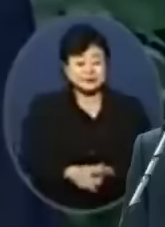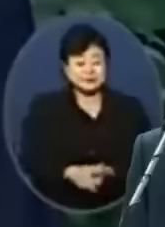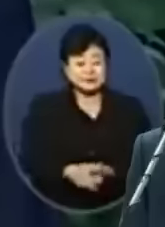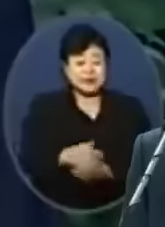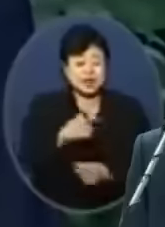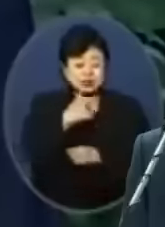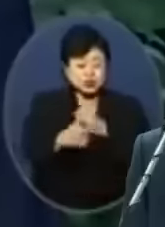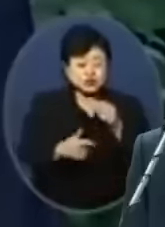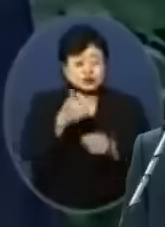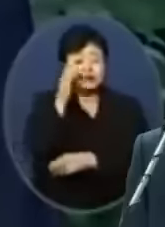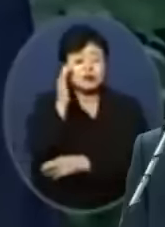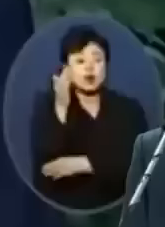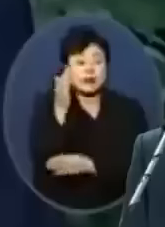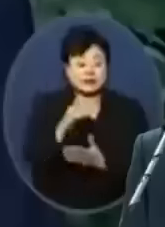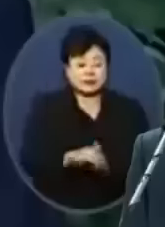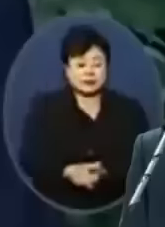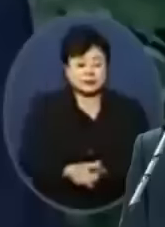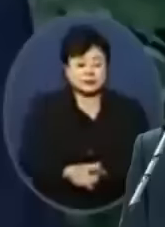60년을 목회하면서